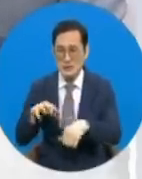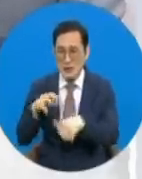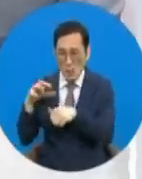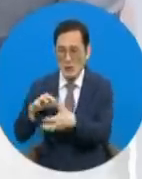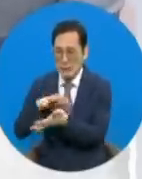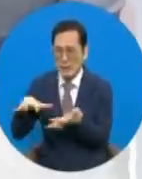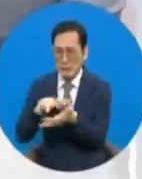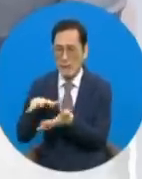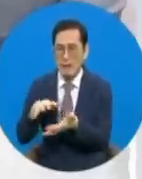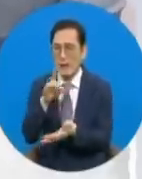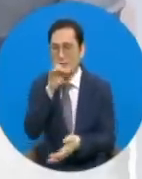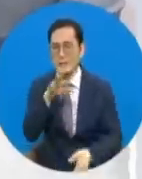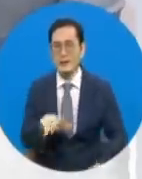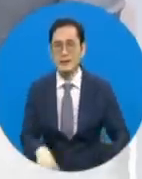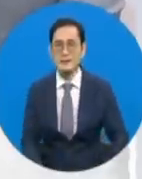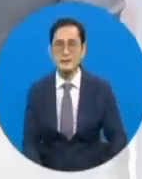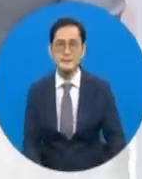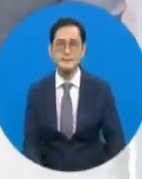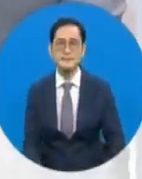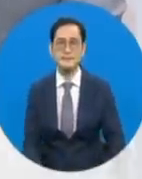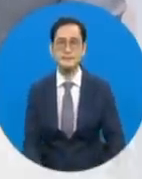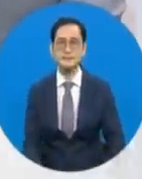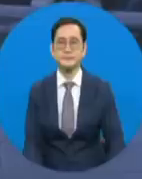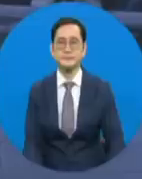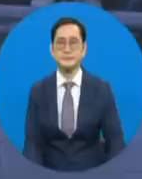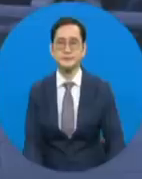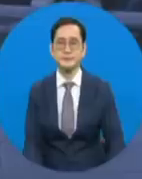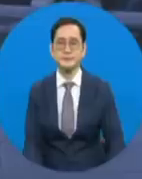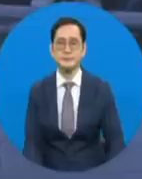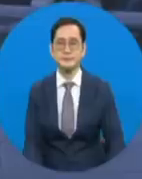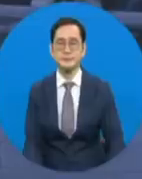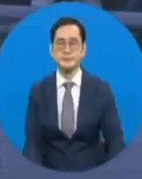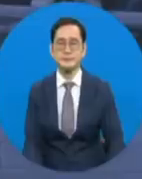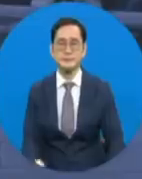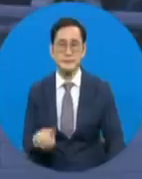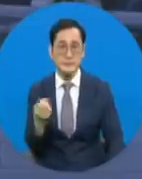생각입니다. 그렇군요. 그러니까 어제 또 특이한 장면이 이런 겁니다.